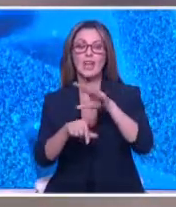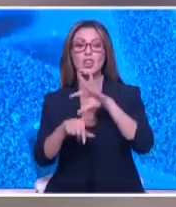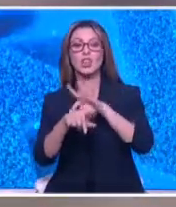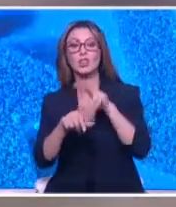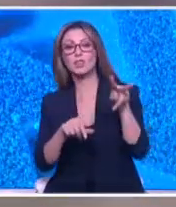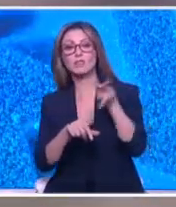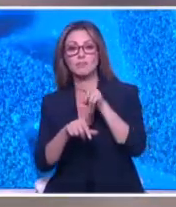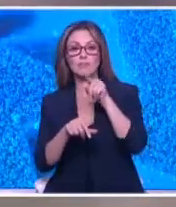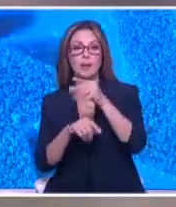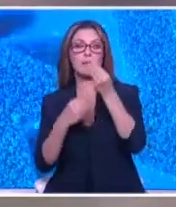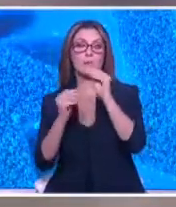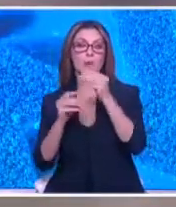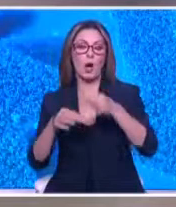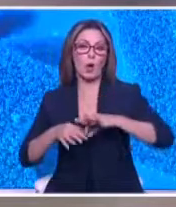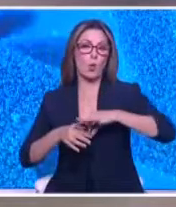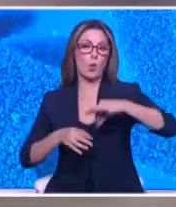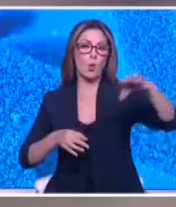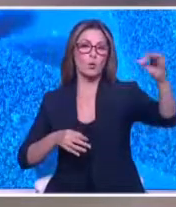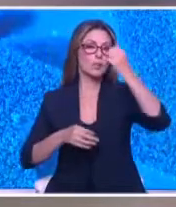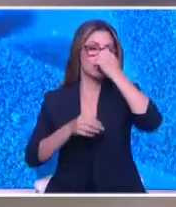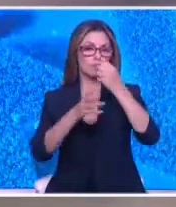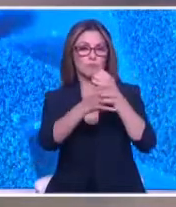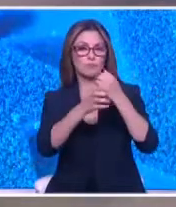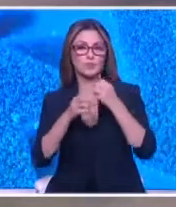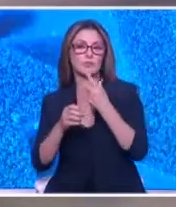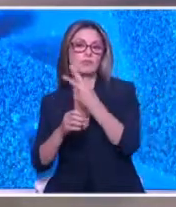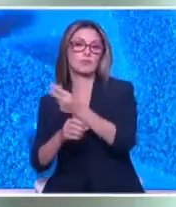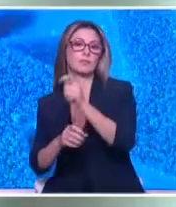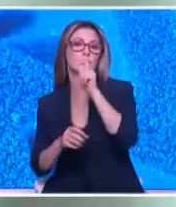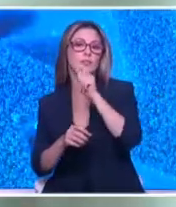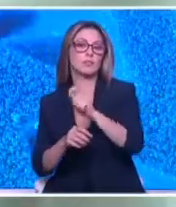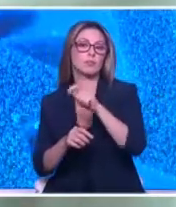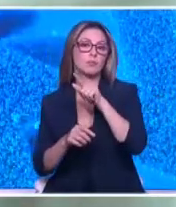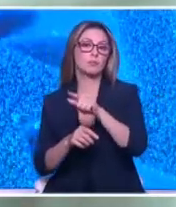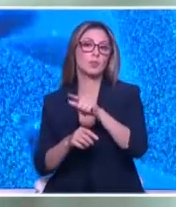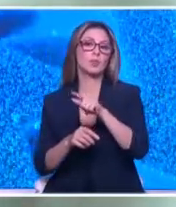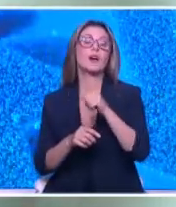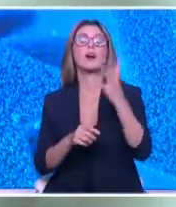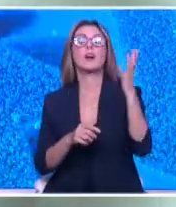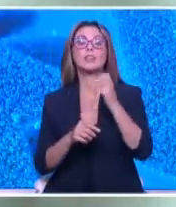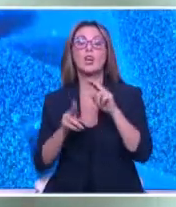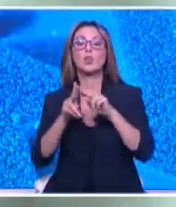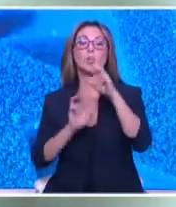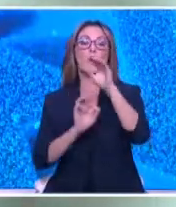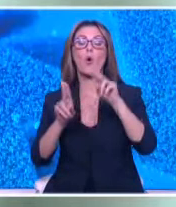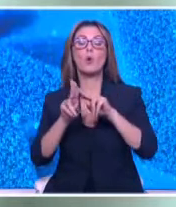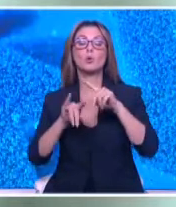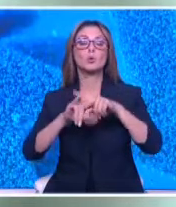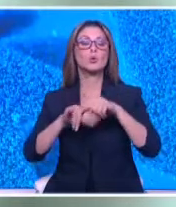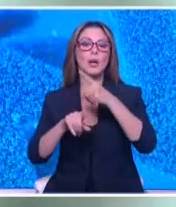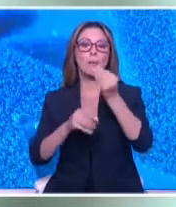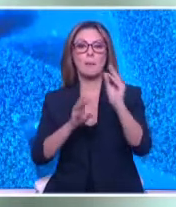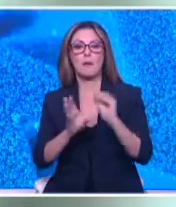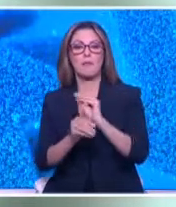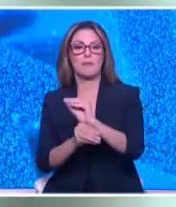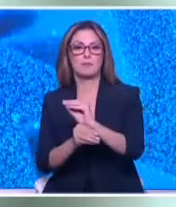Dilek Kurnaz bebeğe kordon kanı kök hücre nakli yöntemini uyguladı. Kordon kanı bankasından temin edilen kök hücreler Rabia bebeğe